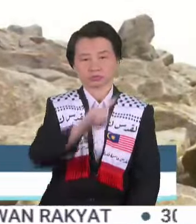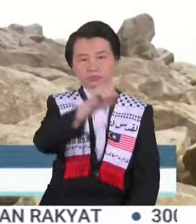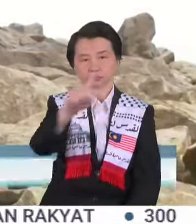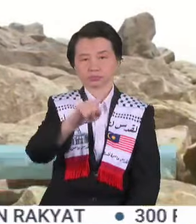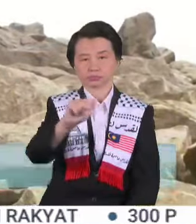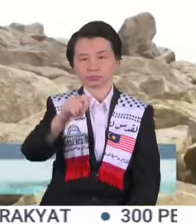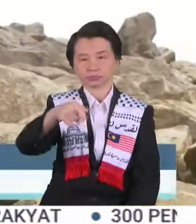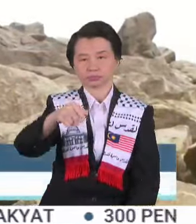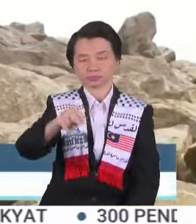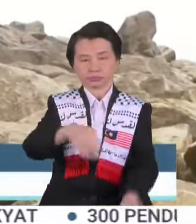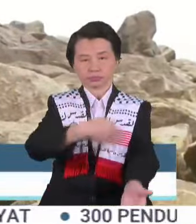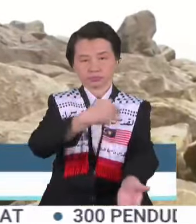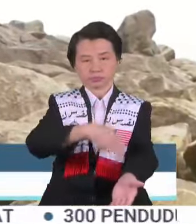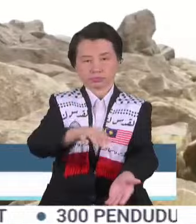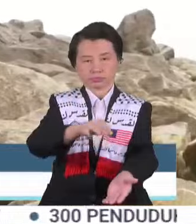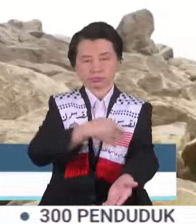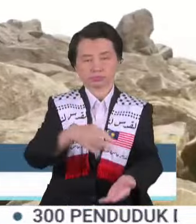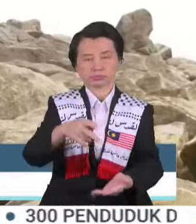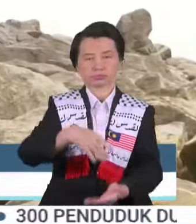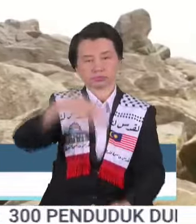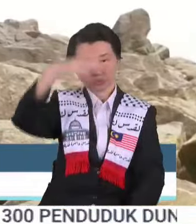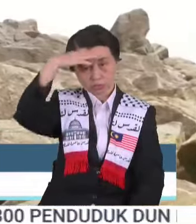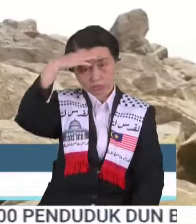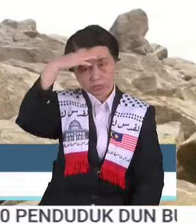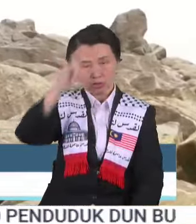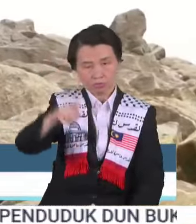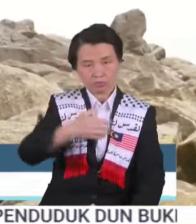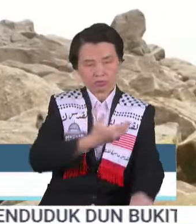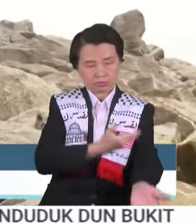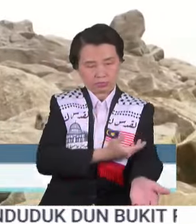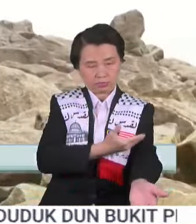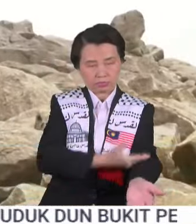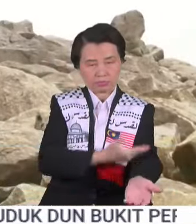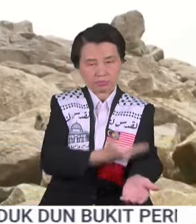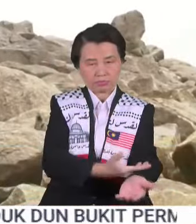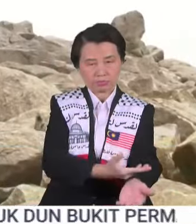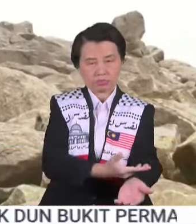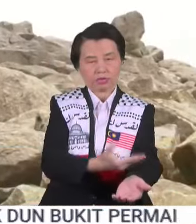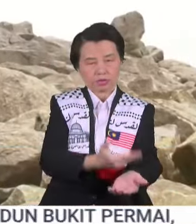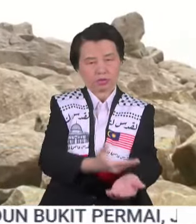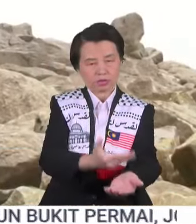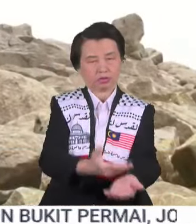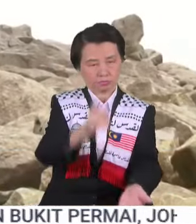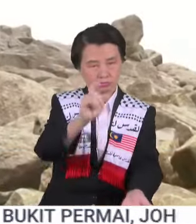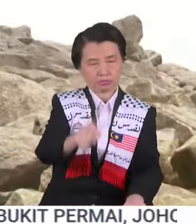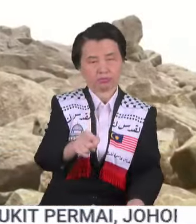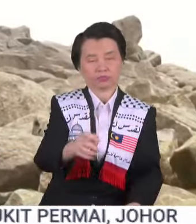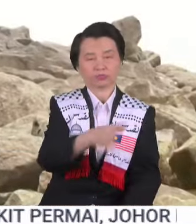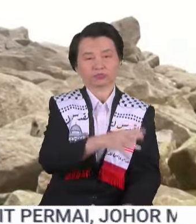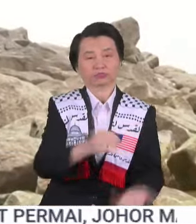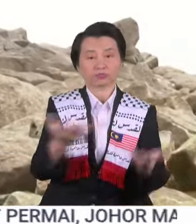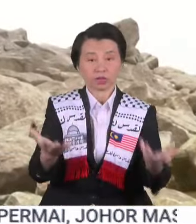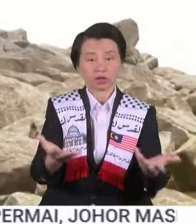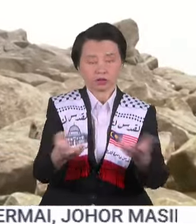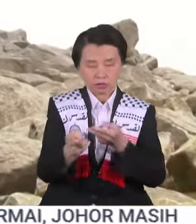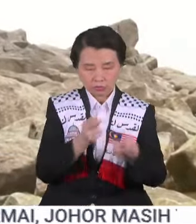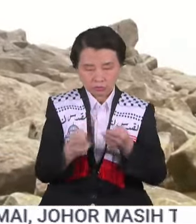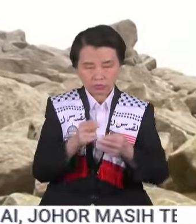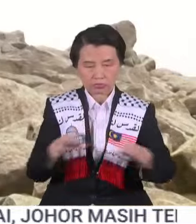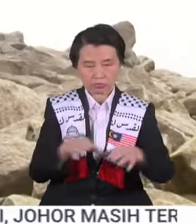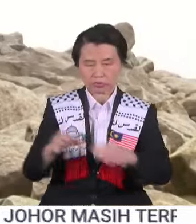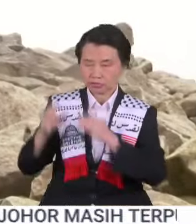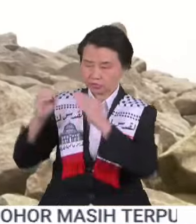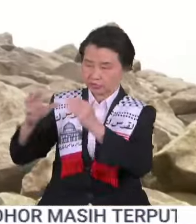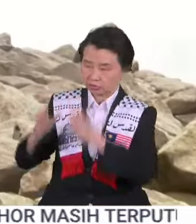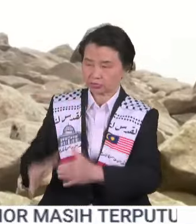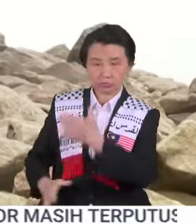Zapin adalah tradisi Johor dan tradisi perlu diturunkan daripada generasi ke generasi yang lain. Jadi usaha yang dijalankan